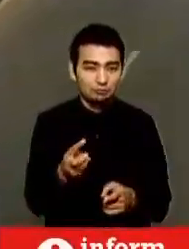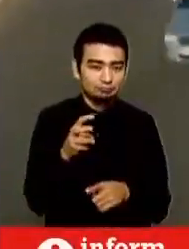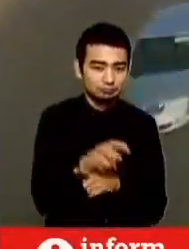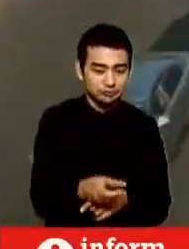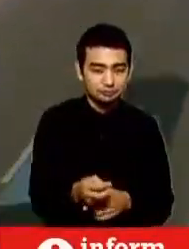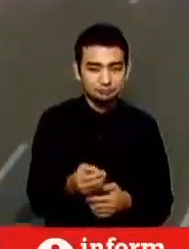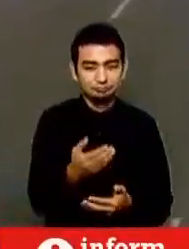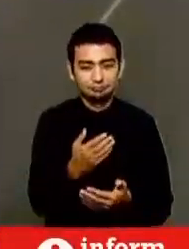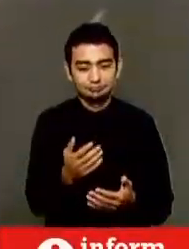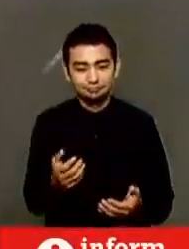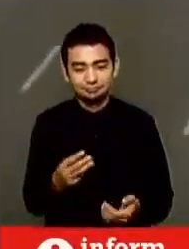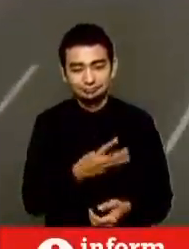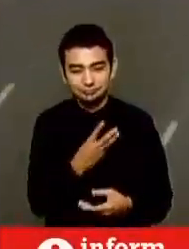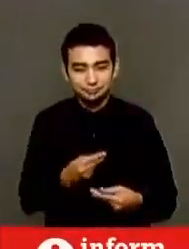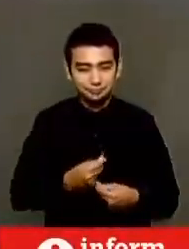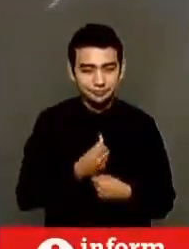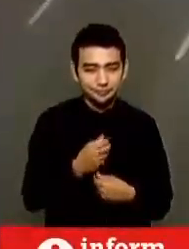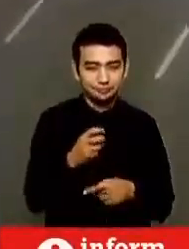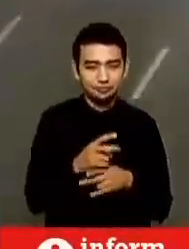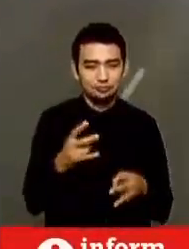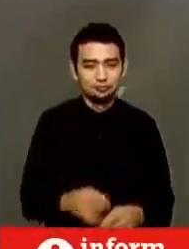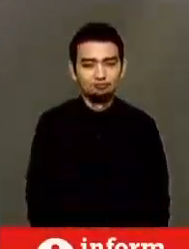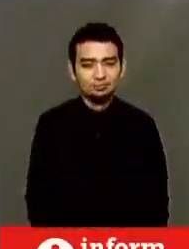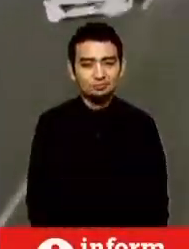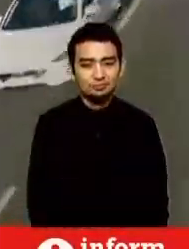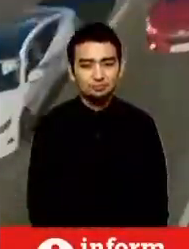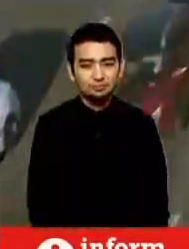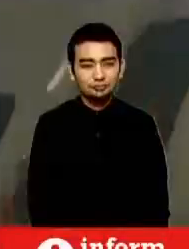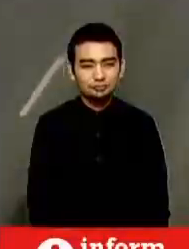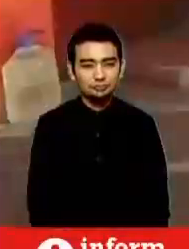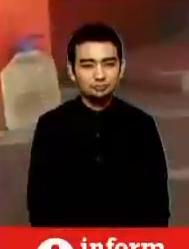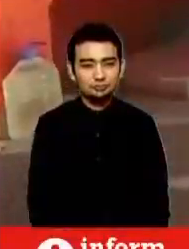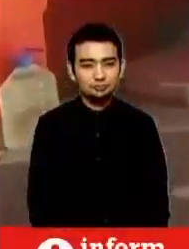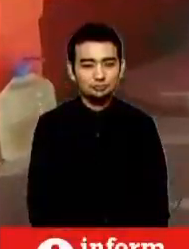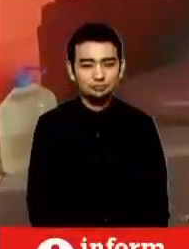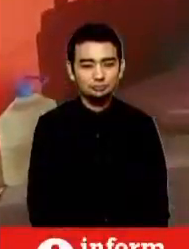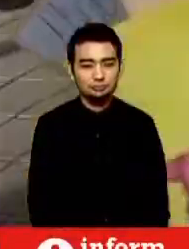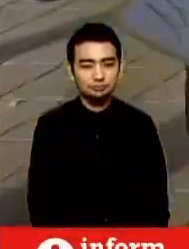қолдап, қуат пен жақсы көңіл күй сыйлауға келіңіз. Бауыржан Жақсымбет, Информбюро.